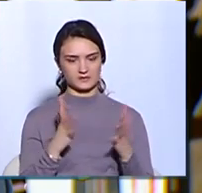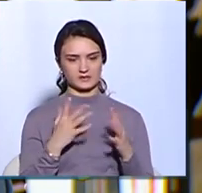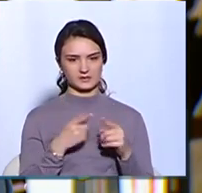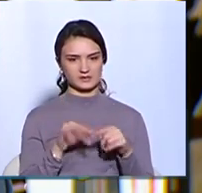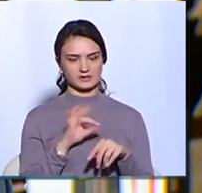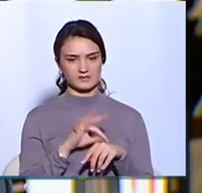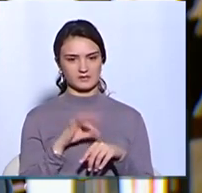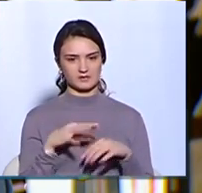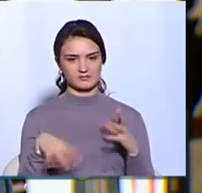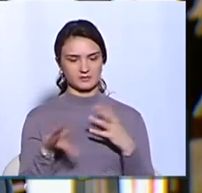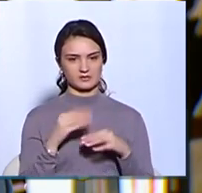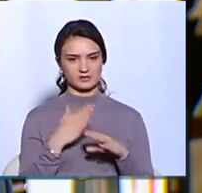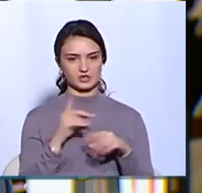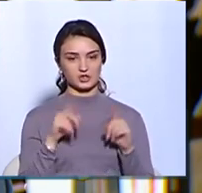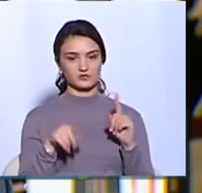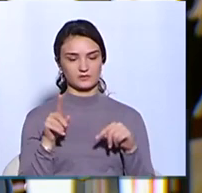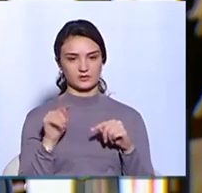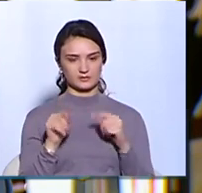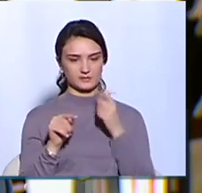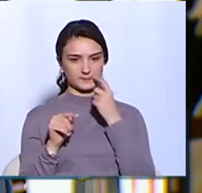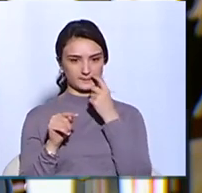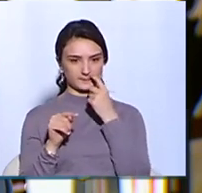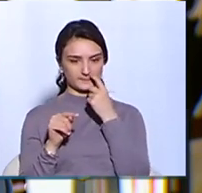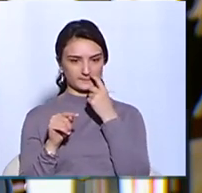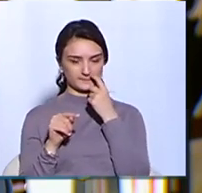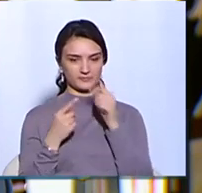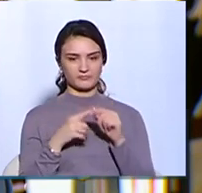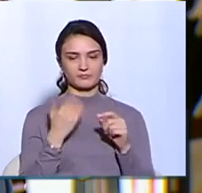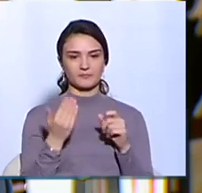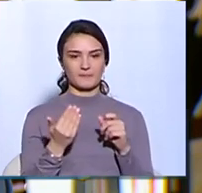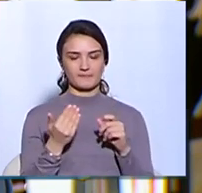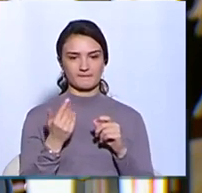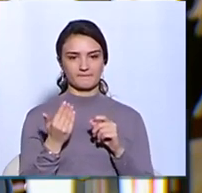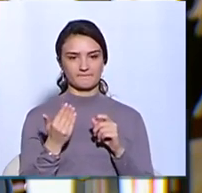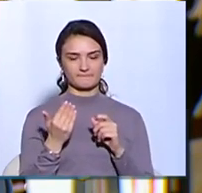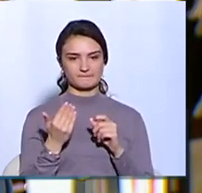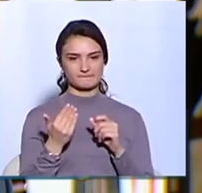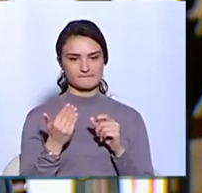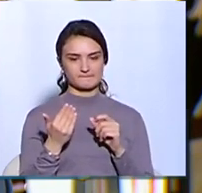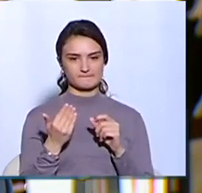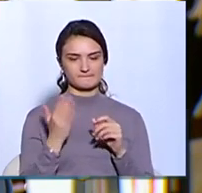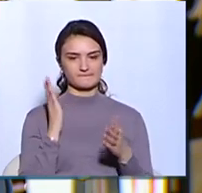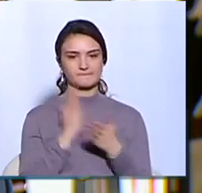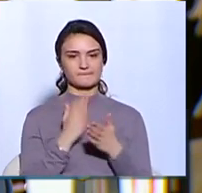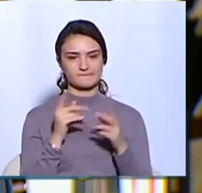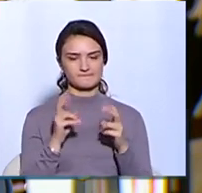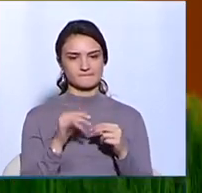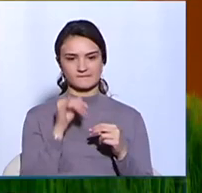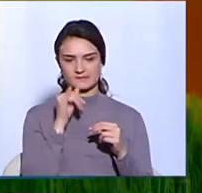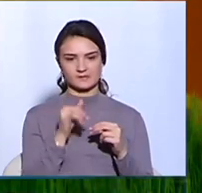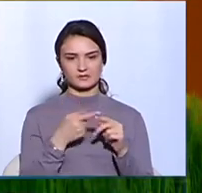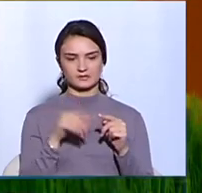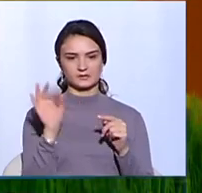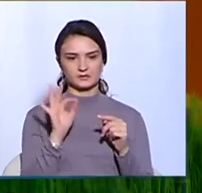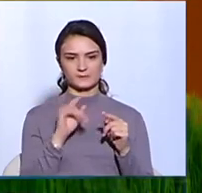ეს დაავადებები, რადგან არის ესეთი იშვიათი, მათი კლინიკური დიაგნოზის პირდაპირ დასმა ხშირად